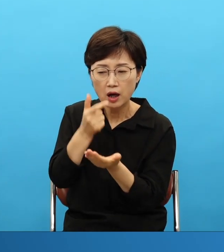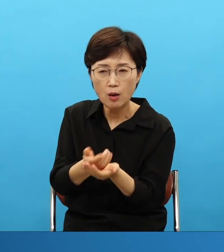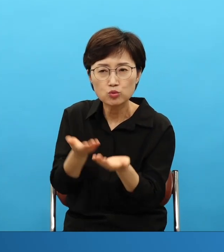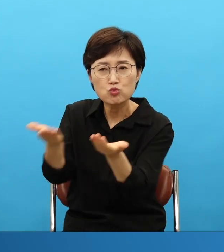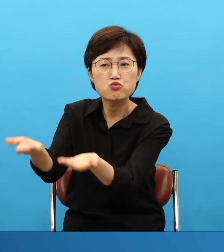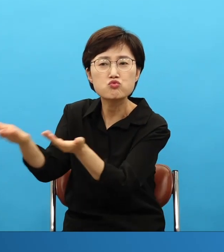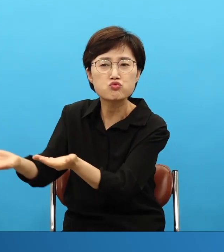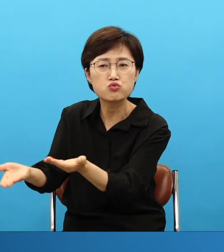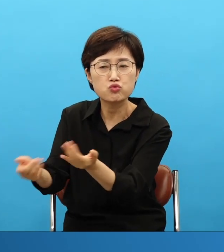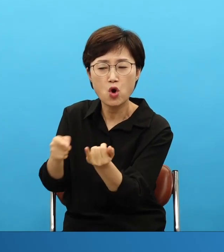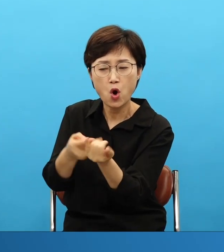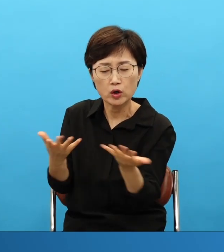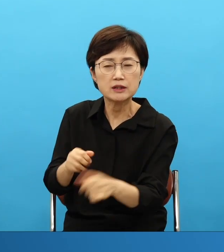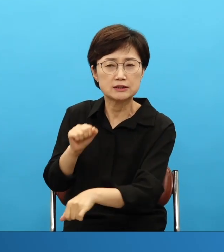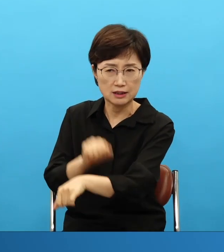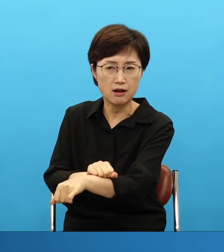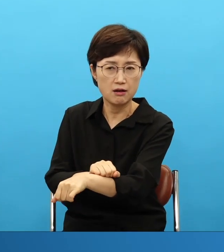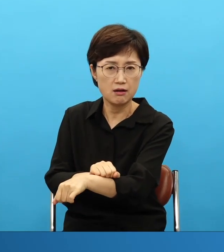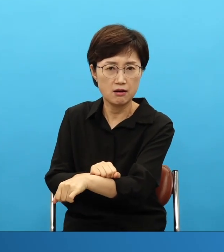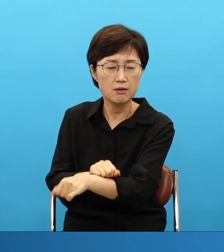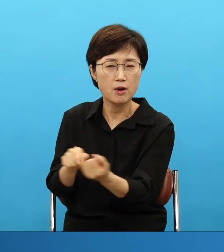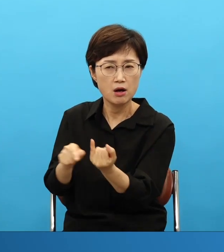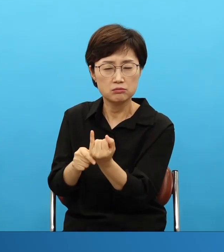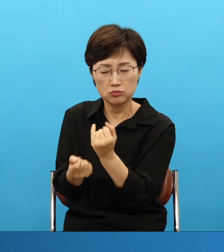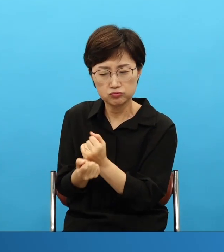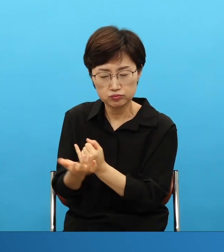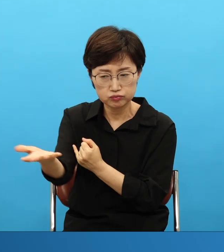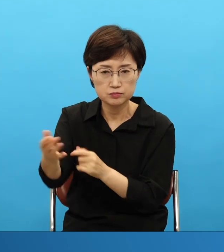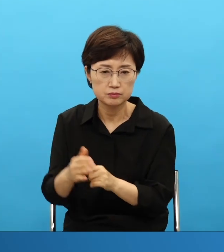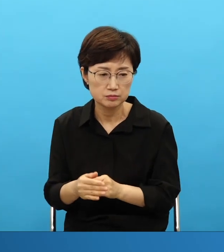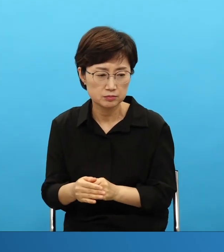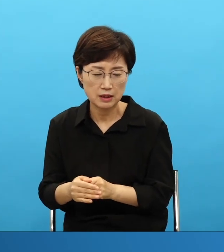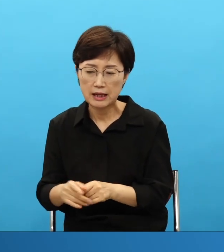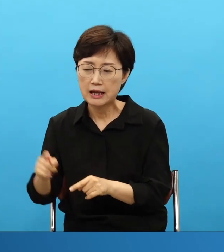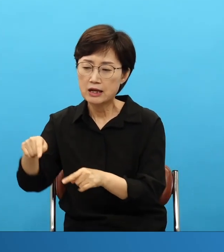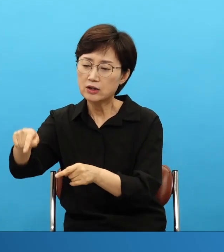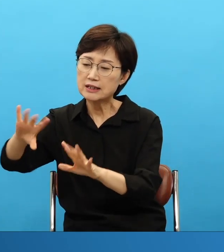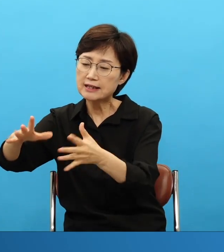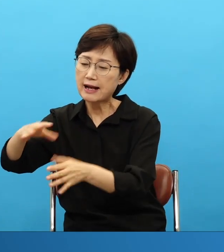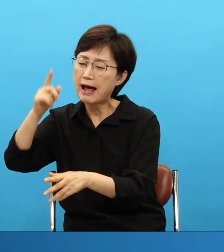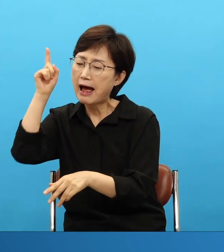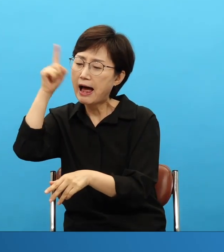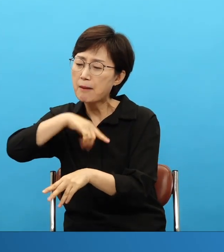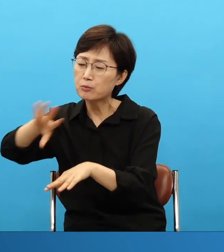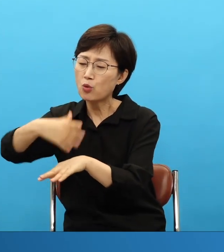사 그 악한 그 공주에게 감동을 주는